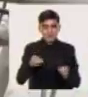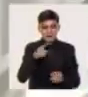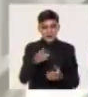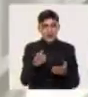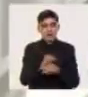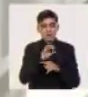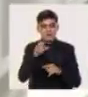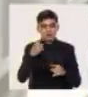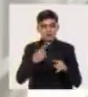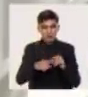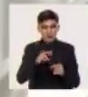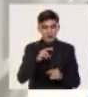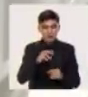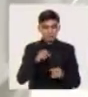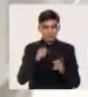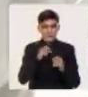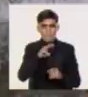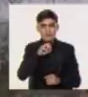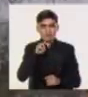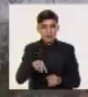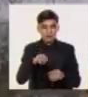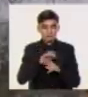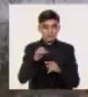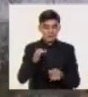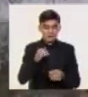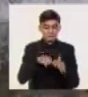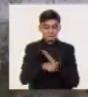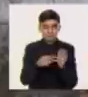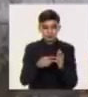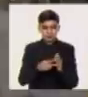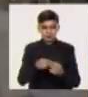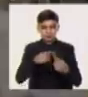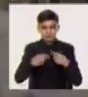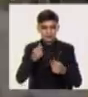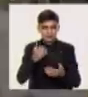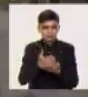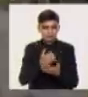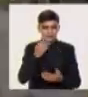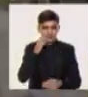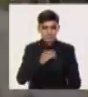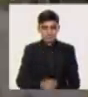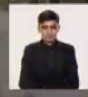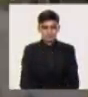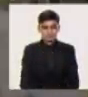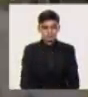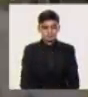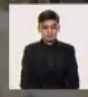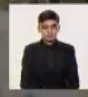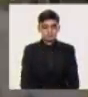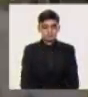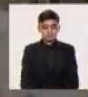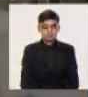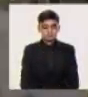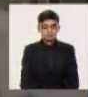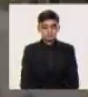его отправят в пункт приема металлолома, чтобы вернуть хоть что-то в бюджет. Нина Шапо, Елена Досова, Информбюро,